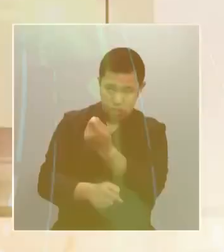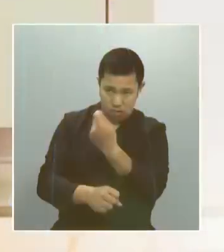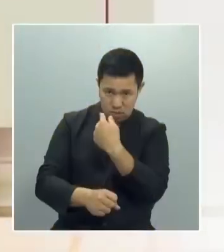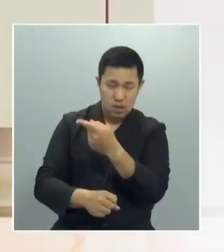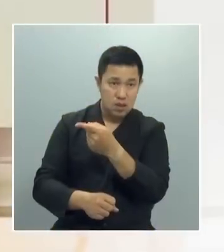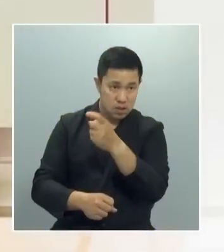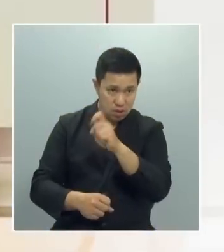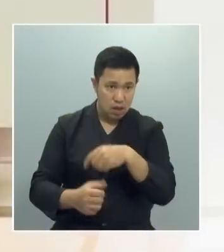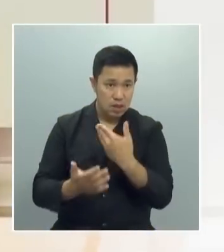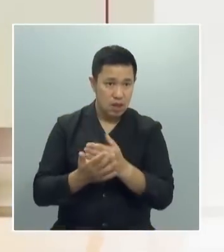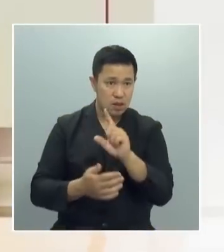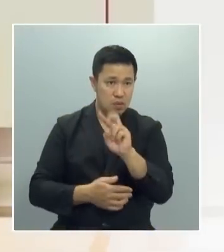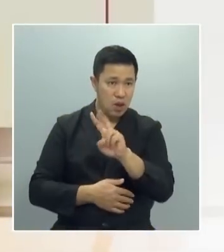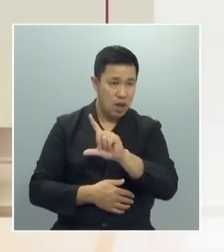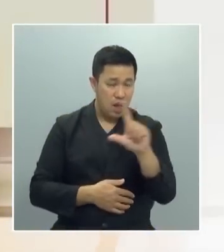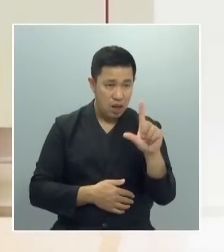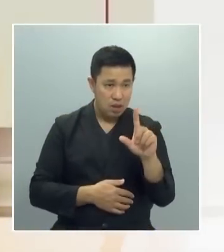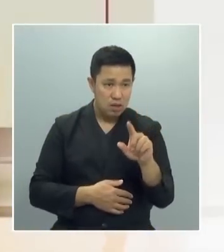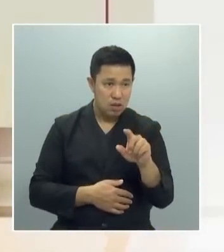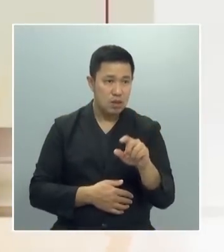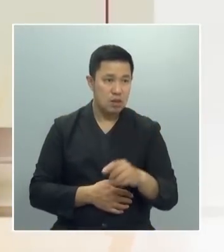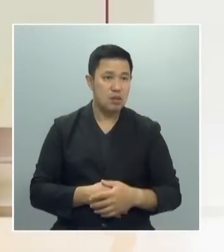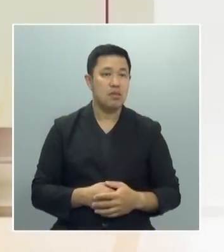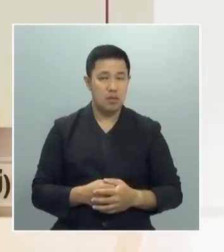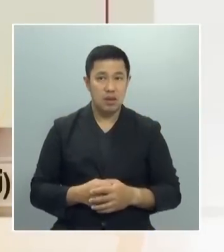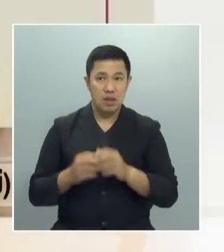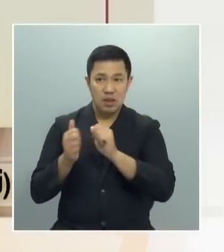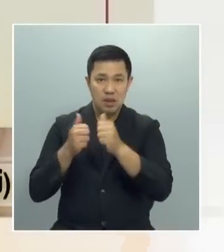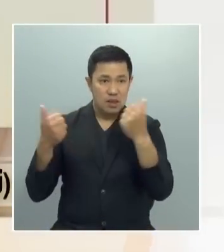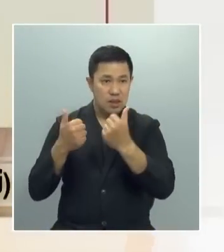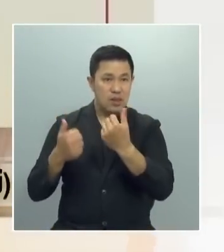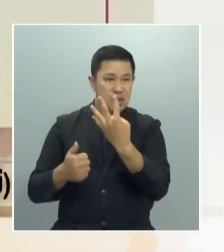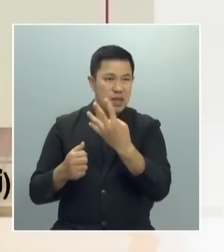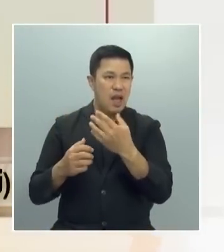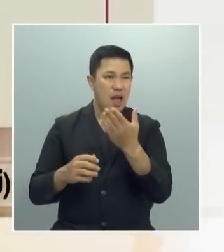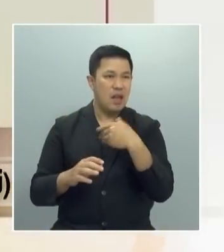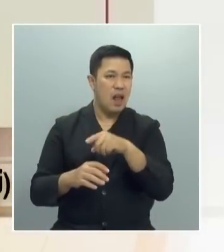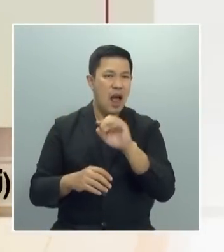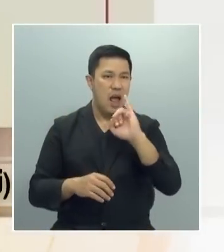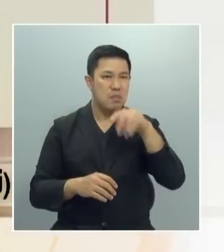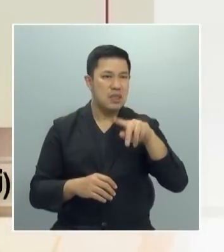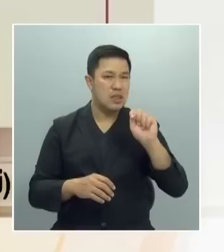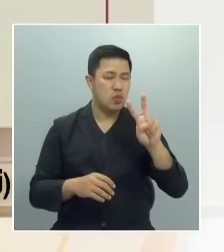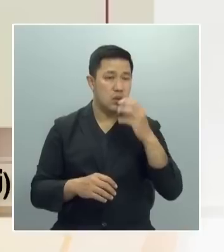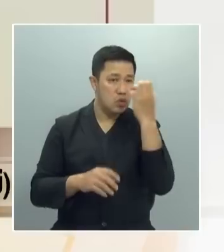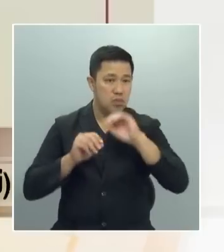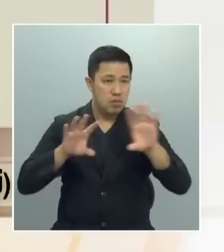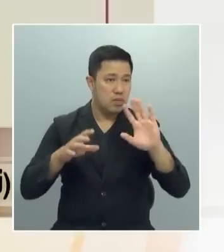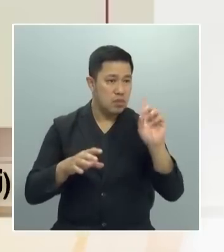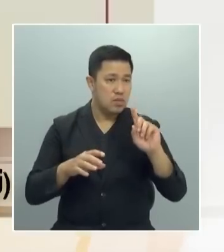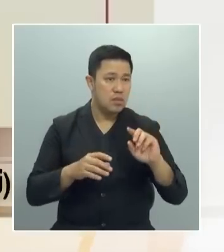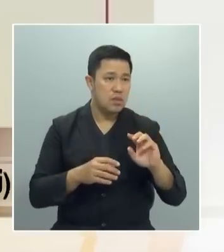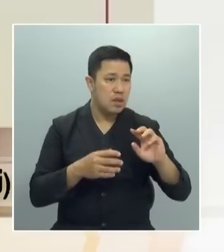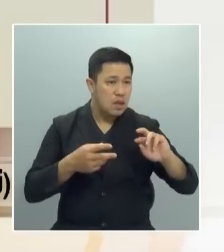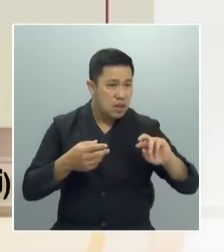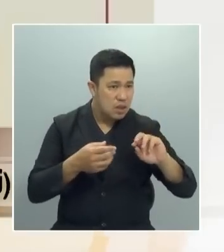22ล้านบาททั้งหมดอ่ะค่ะตอนนั้น 4นัด 4นัดก่อนหน้าคือมันผ่านไปแล้ว iptvไม่ได้ถ่ายเลยก็คือแมตรอบรอง